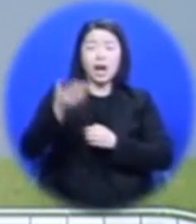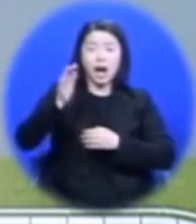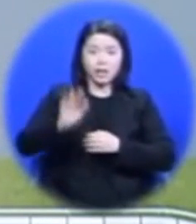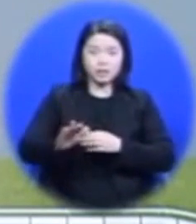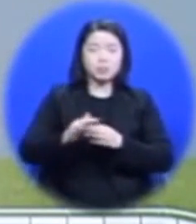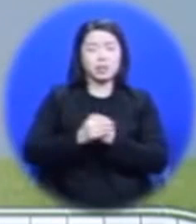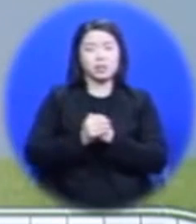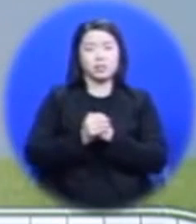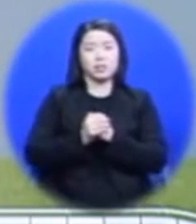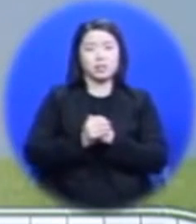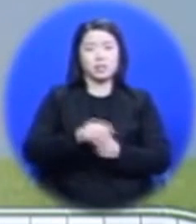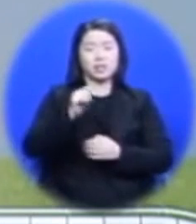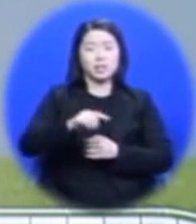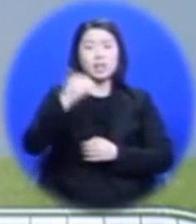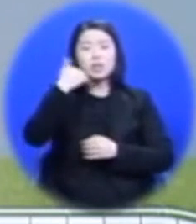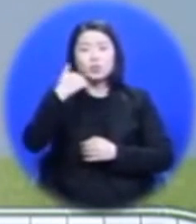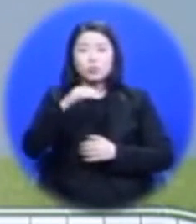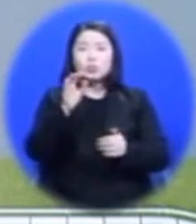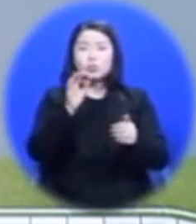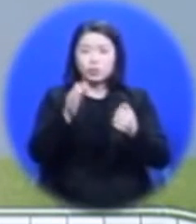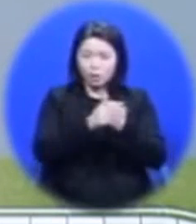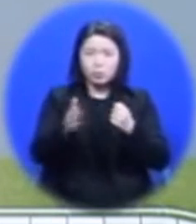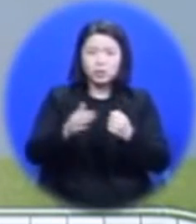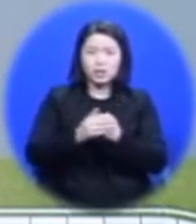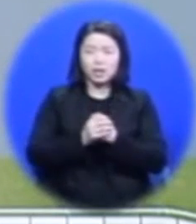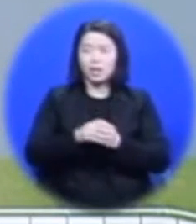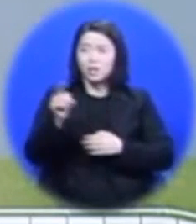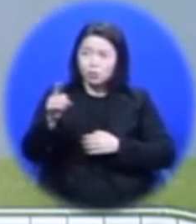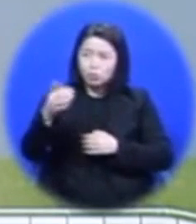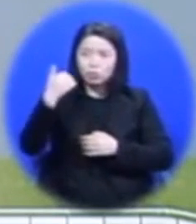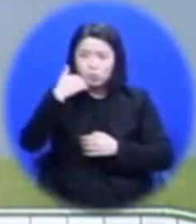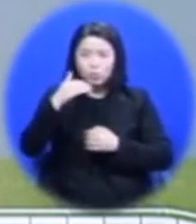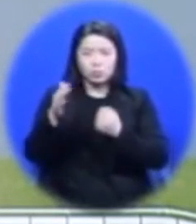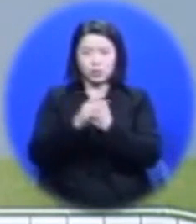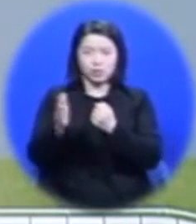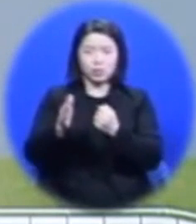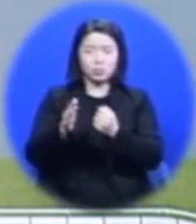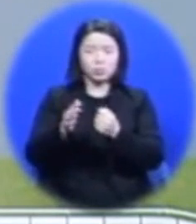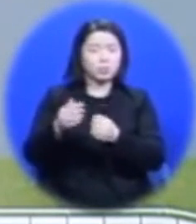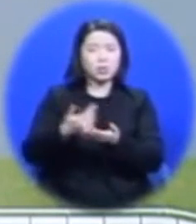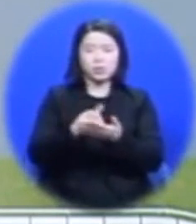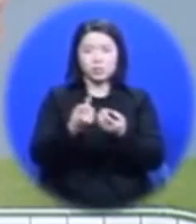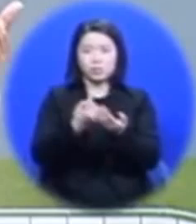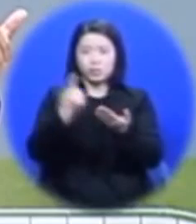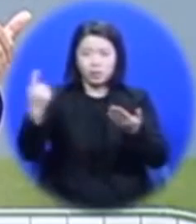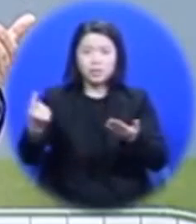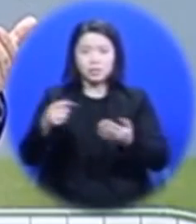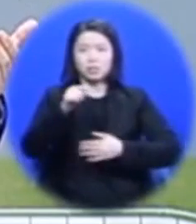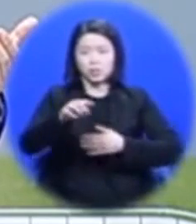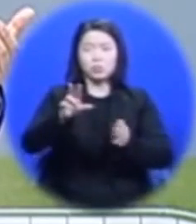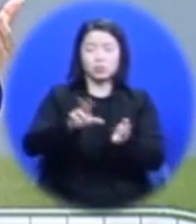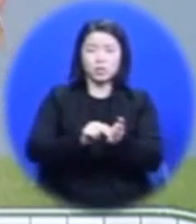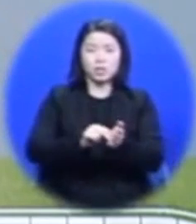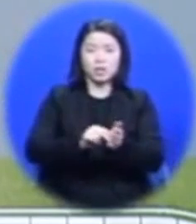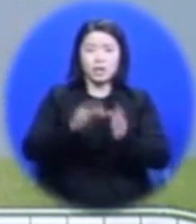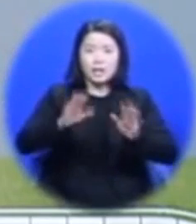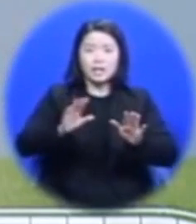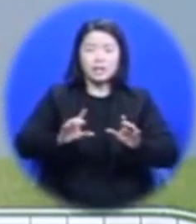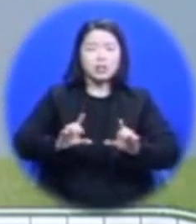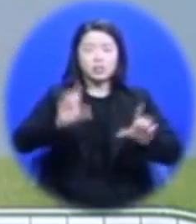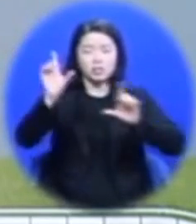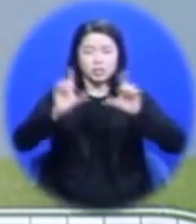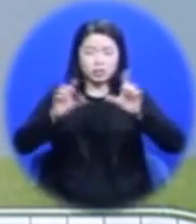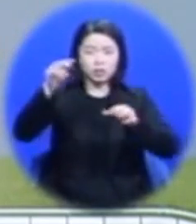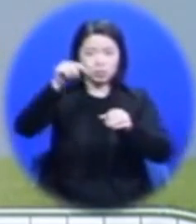그렇지만 이게 누구 탓이냐, 뭐 누구 때문이냐 한 걸 떠나서 우리에게 이 문제가 현실적인 문제로